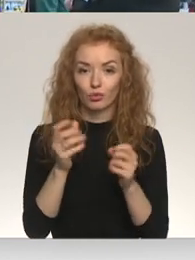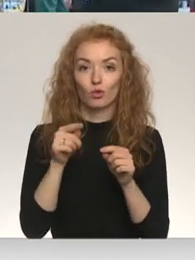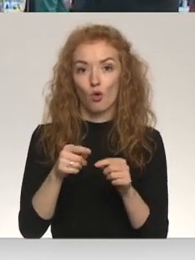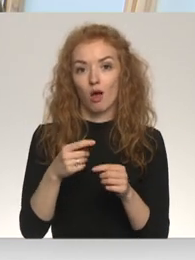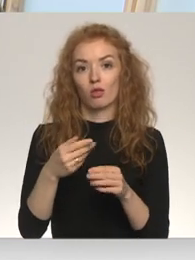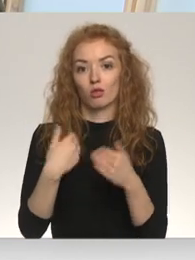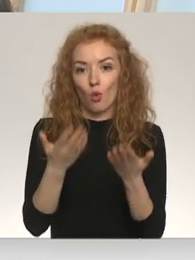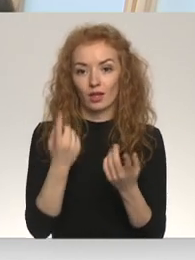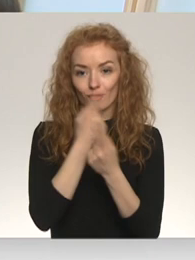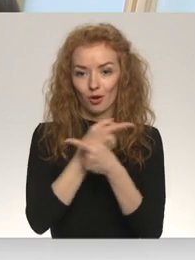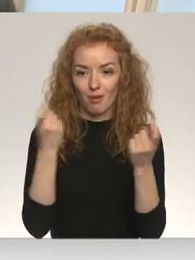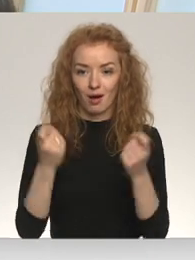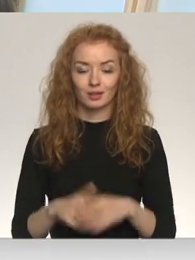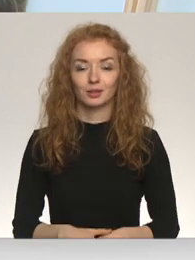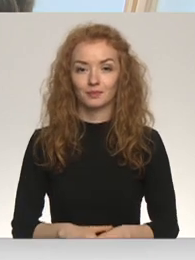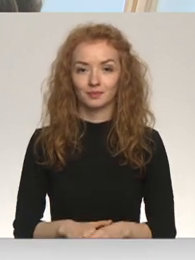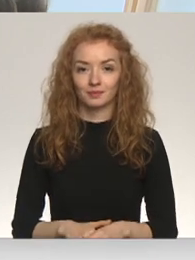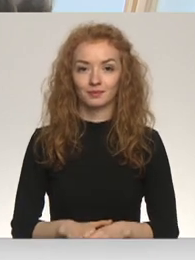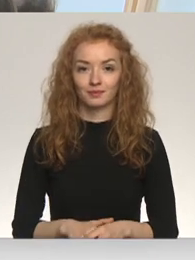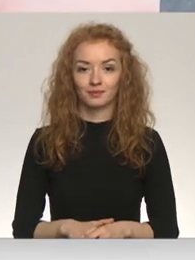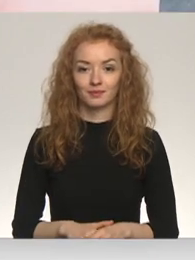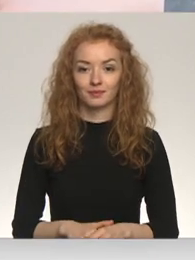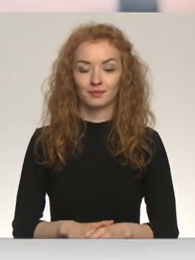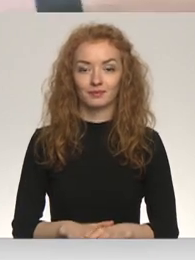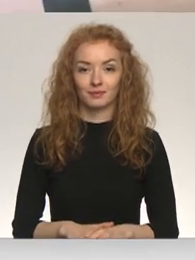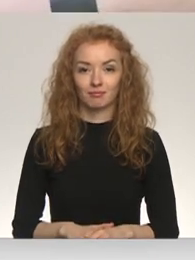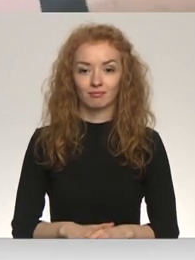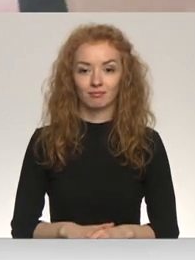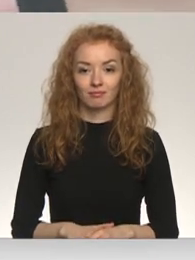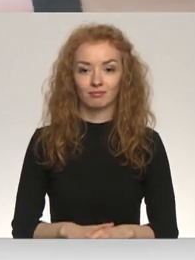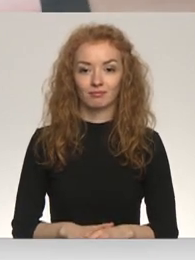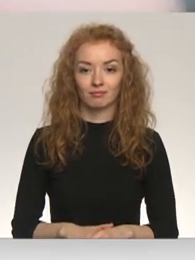sasināt. Varbūt ļoti spēcīgi, kurš ir ātis pēc